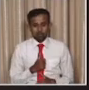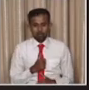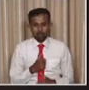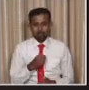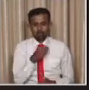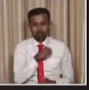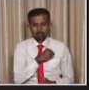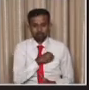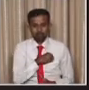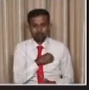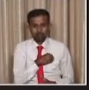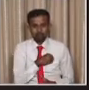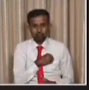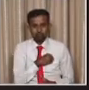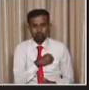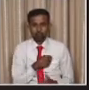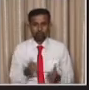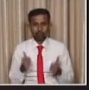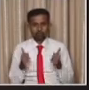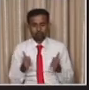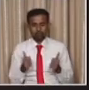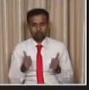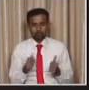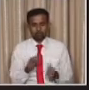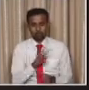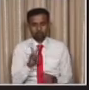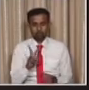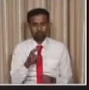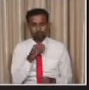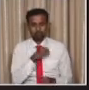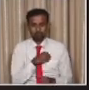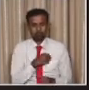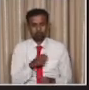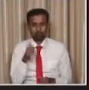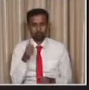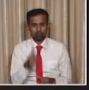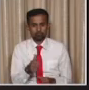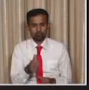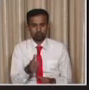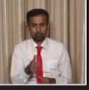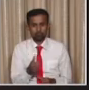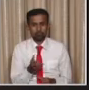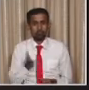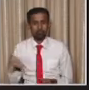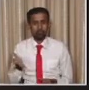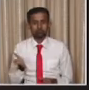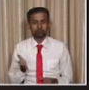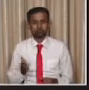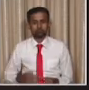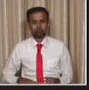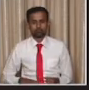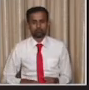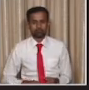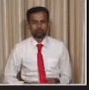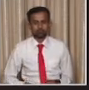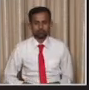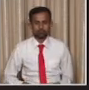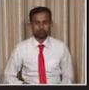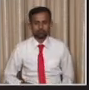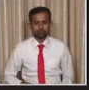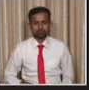ගසා කෑමක් තියෙනවලු. හරි අපි හිතමුකෝ රුපියල් 22කට ගසා කෑමක් තියෙනවා කියලා. හැබැයි මේ මොකද්ද කරන්න හදන්නේ?